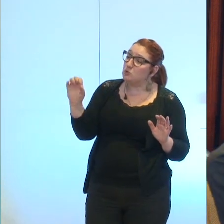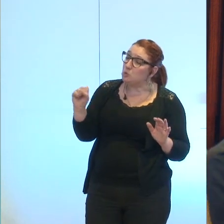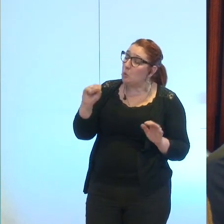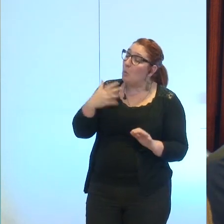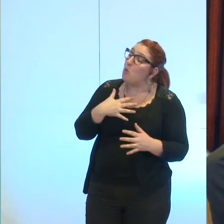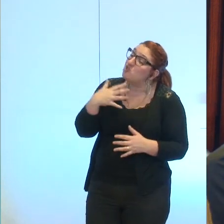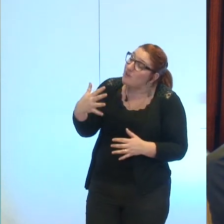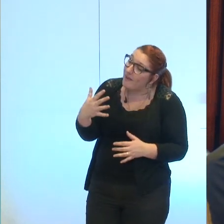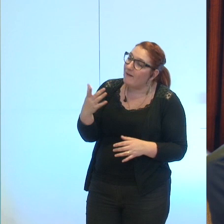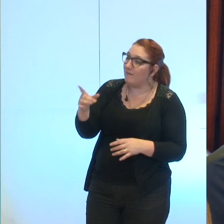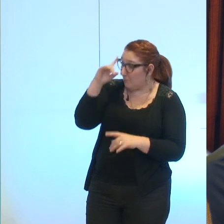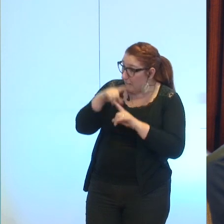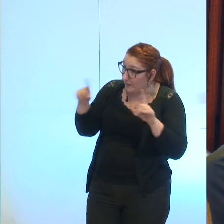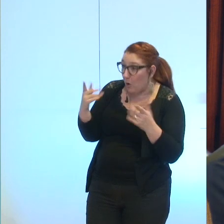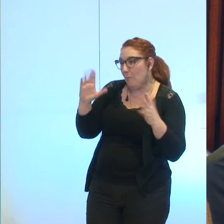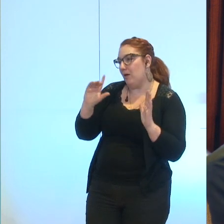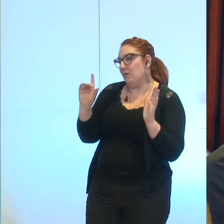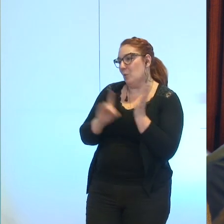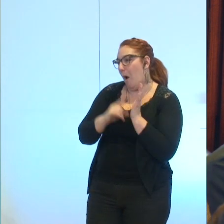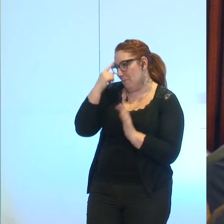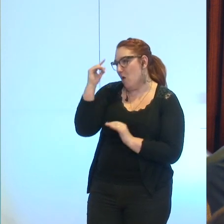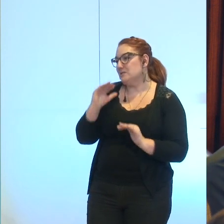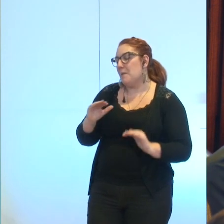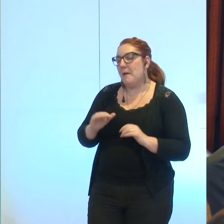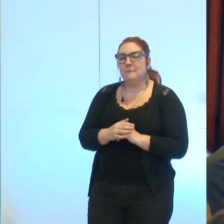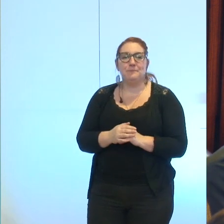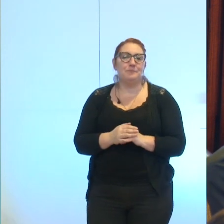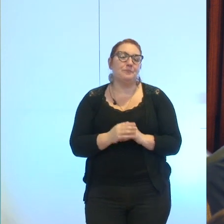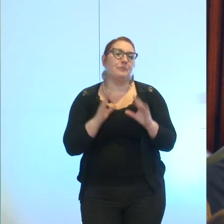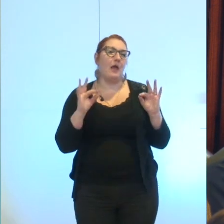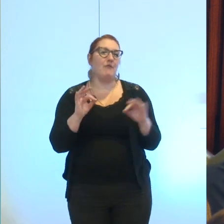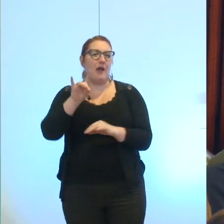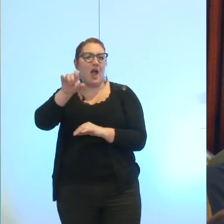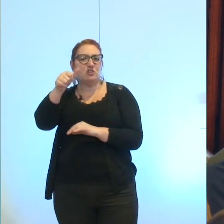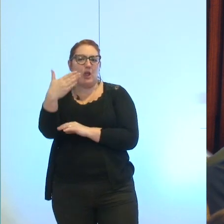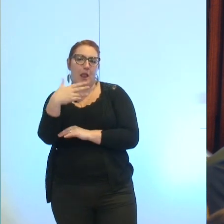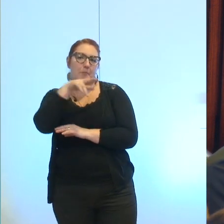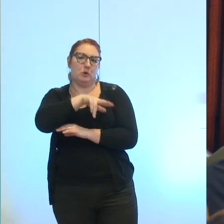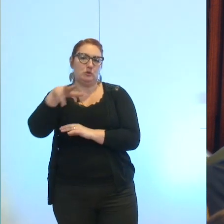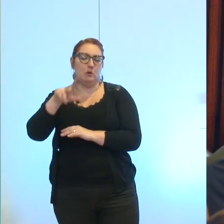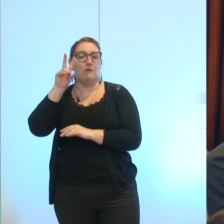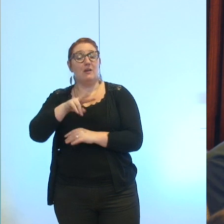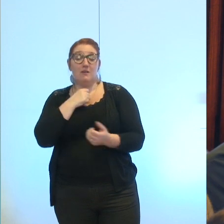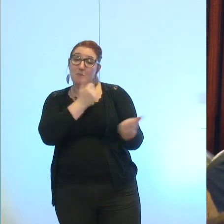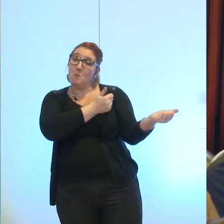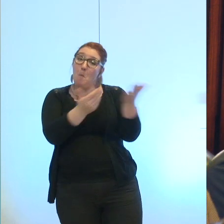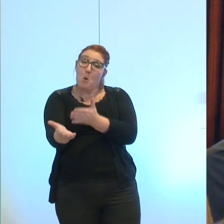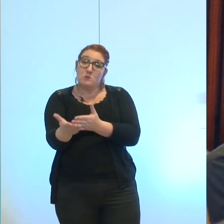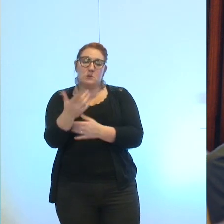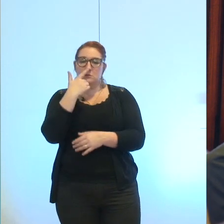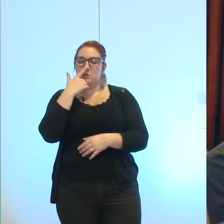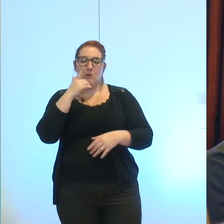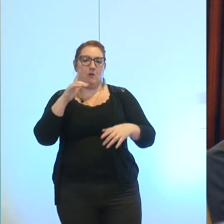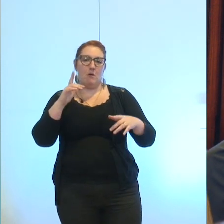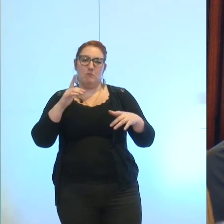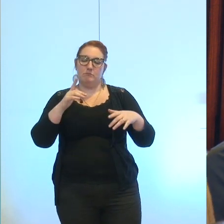matière de construction de logements sociaux ce que vous proposez va quand même déséquilibrer la géographie de construction des logements